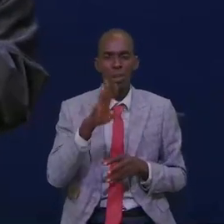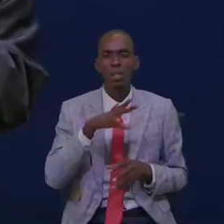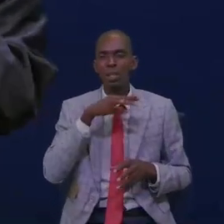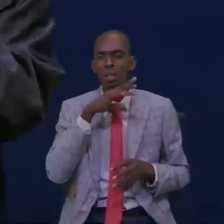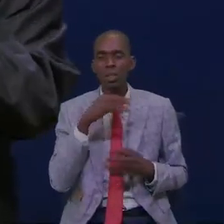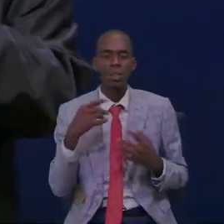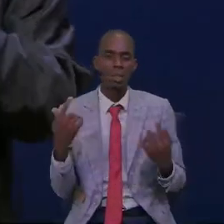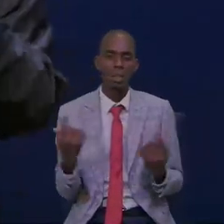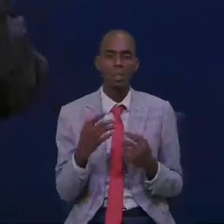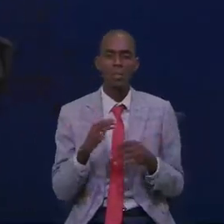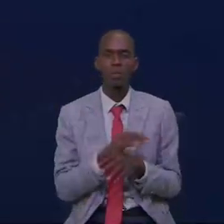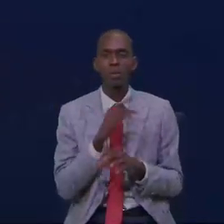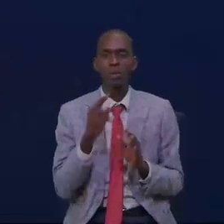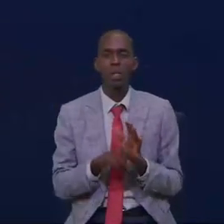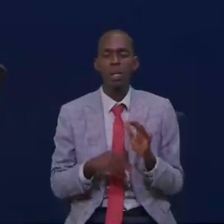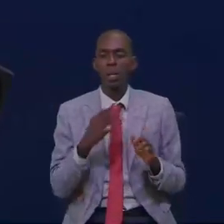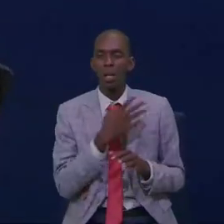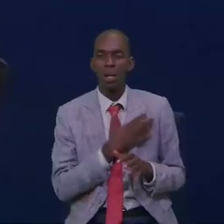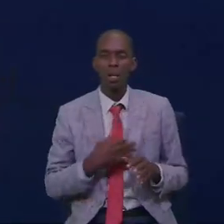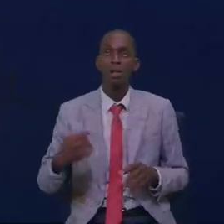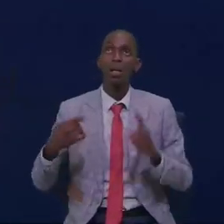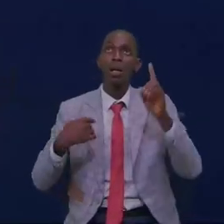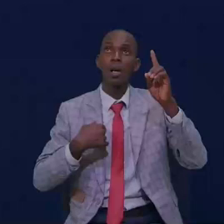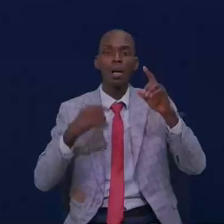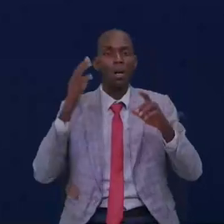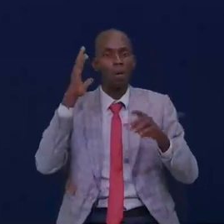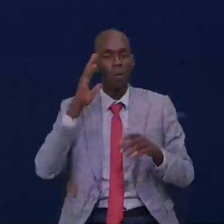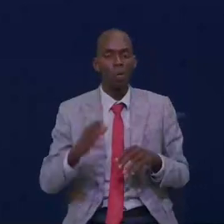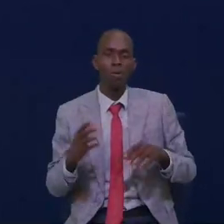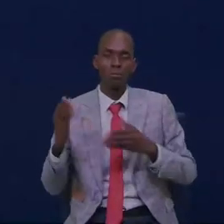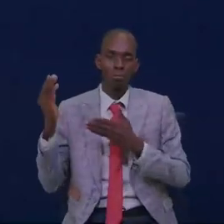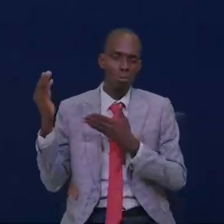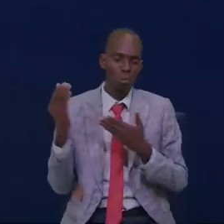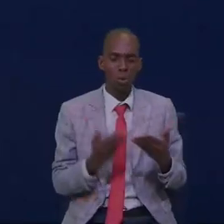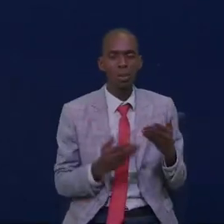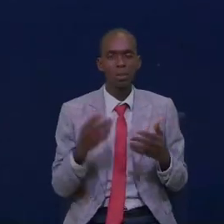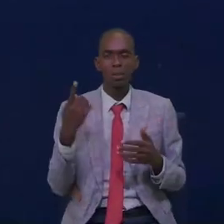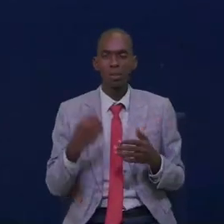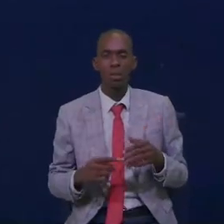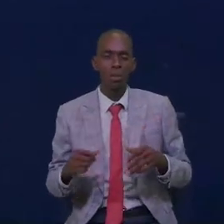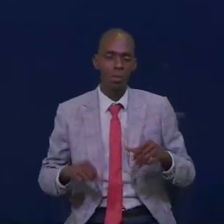leurs iniquités. Je ferai cesser l'arrogance des hautains